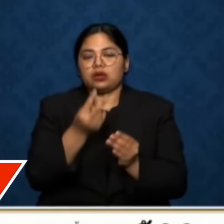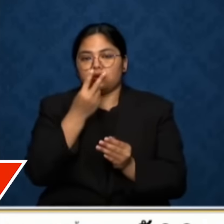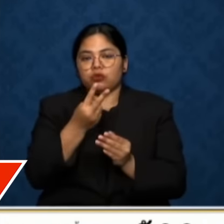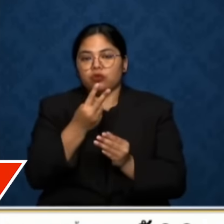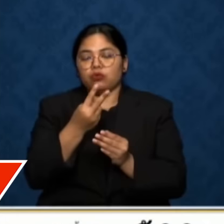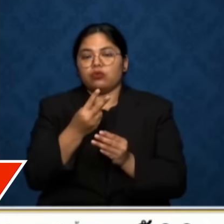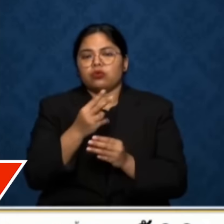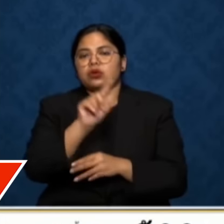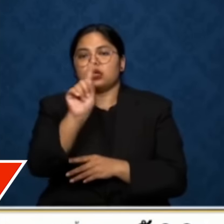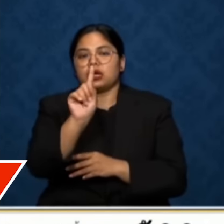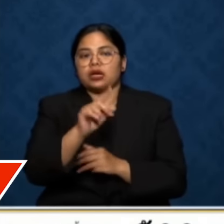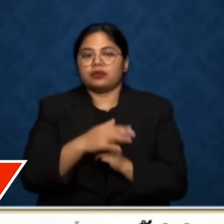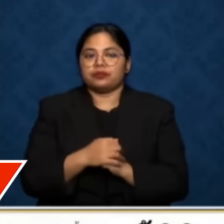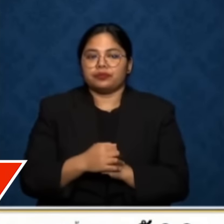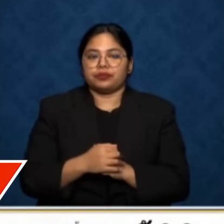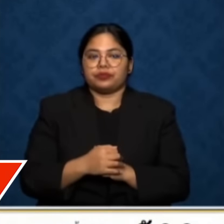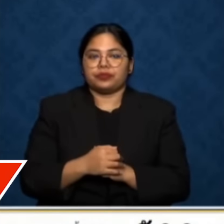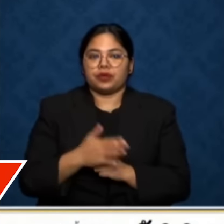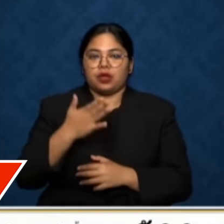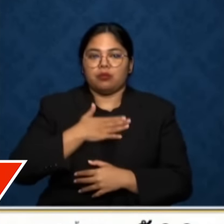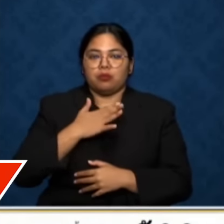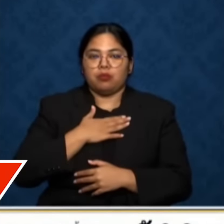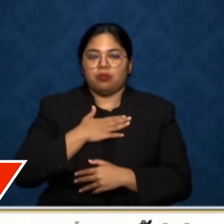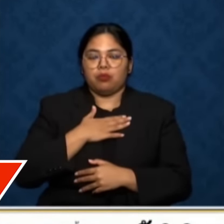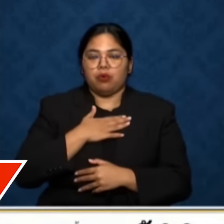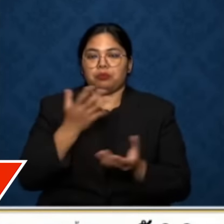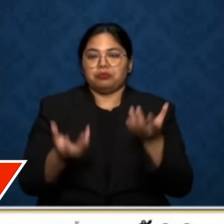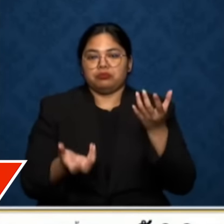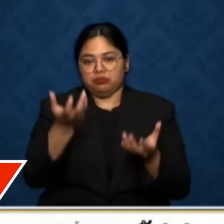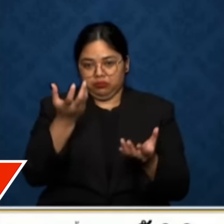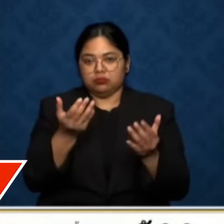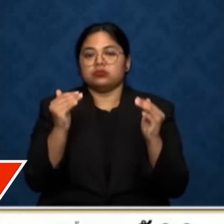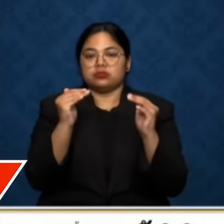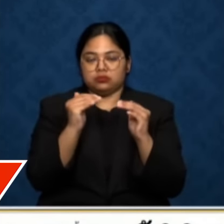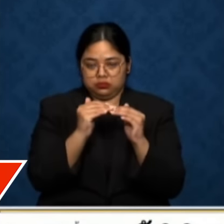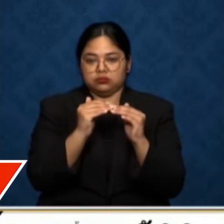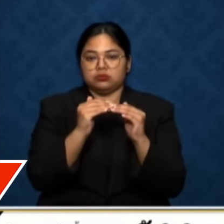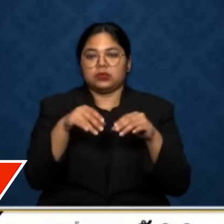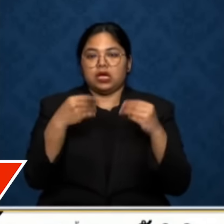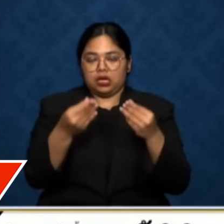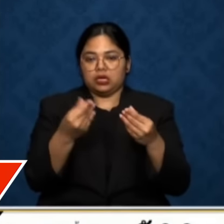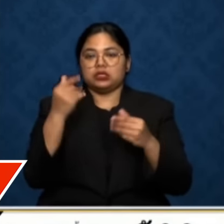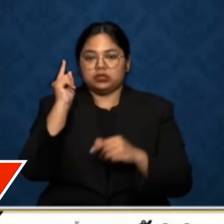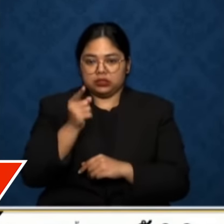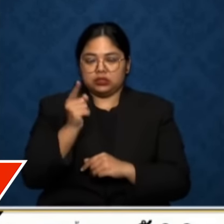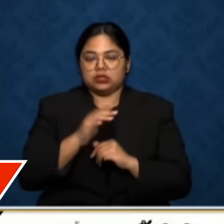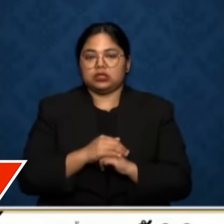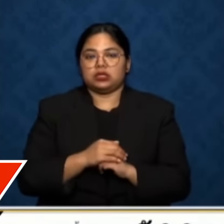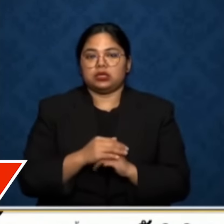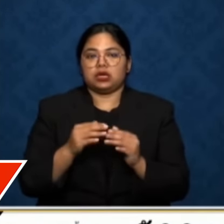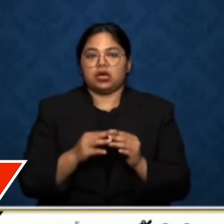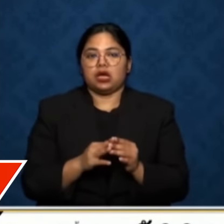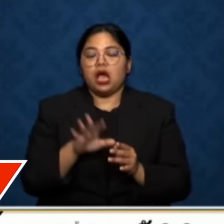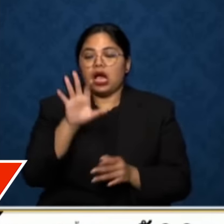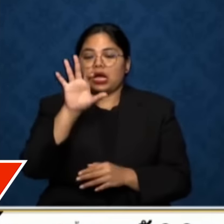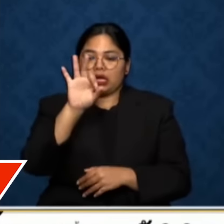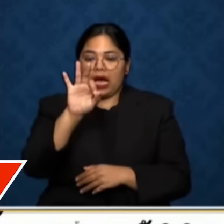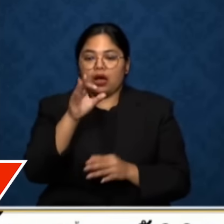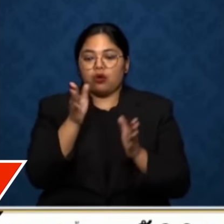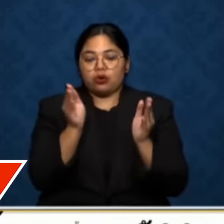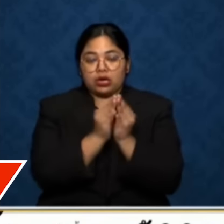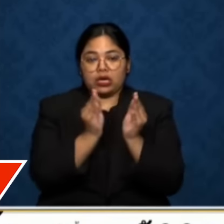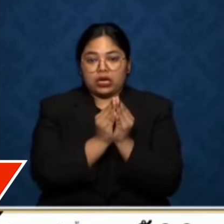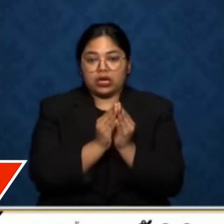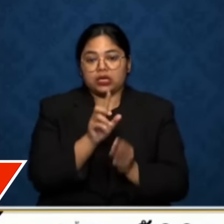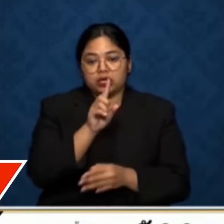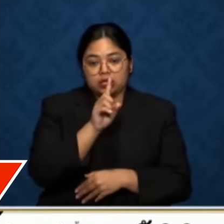ครับอันนี้ผมเป็นธรรมสุดๆท่านประธาน10ข้อ9คะแนนท่านทำไง1ทุก